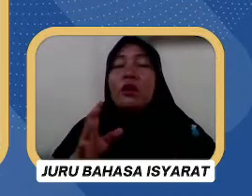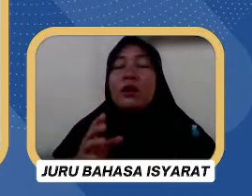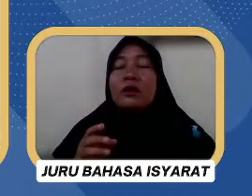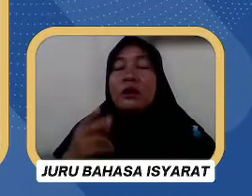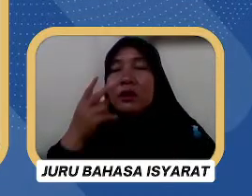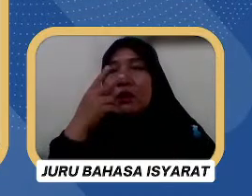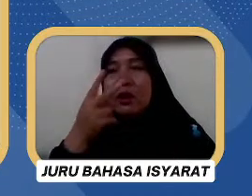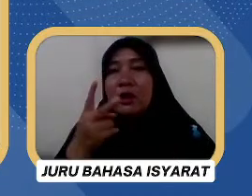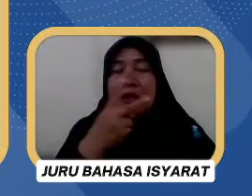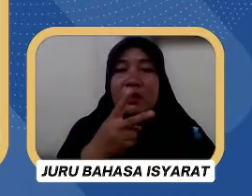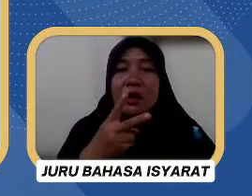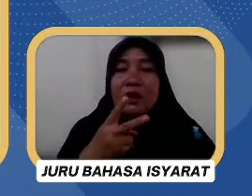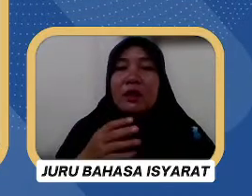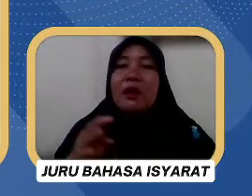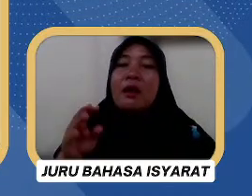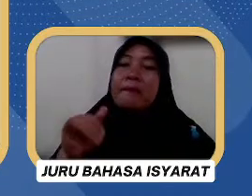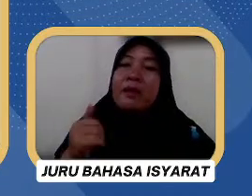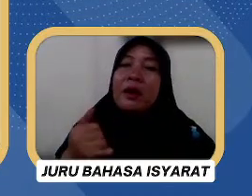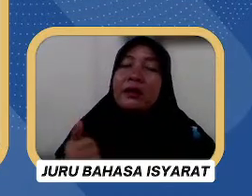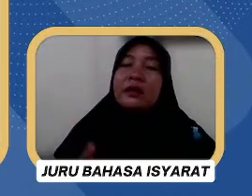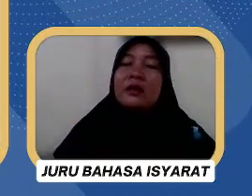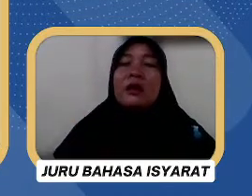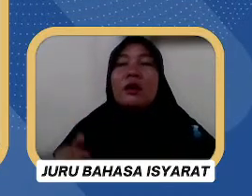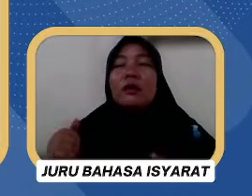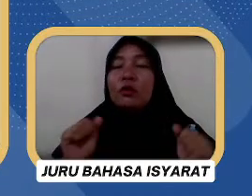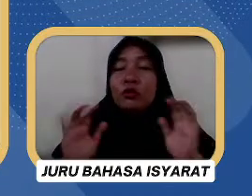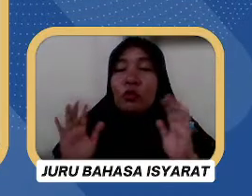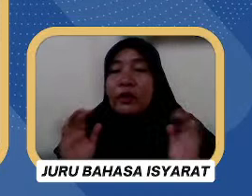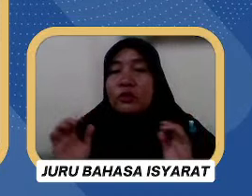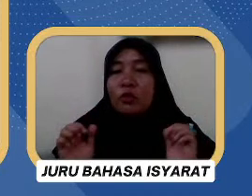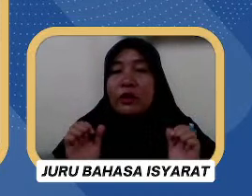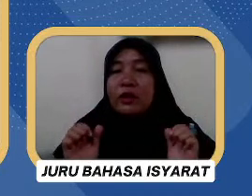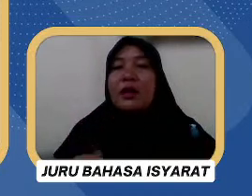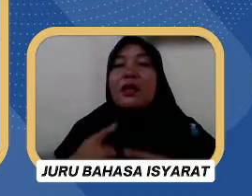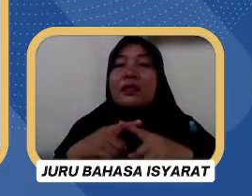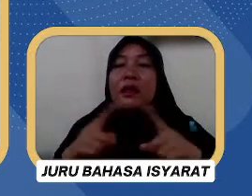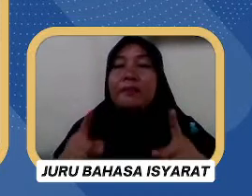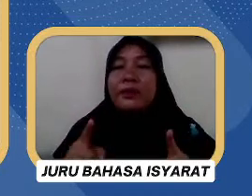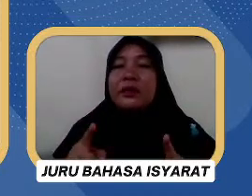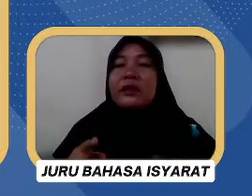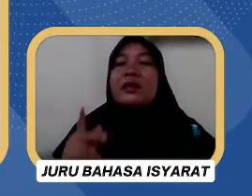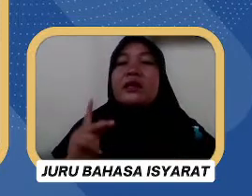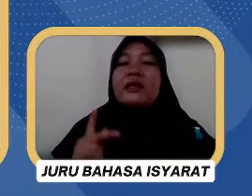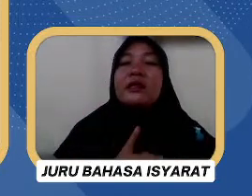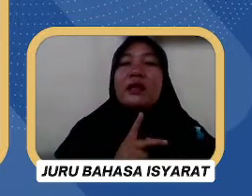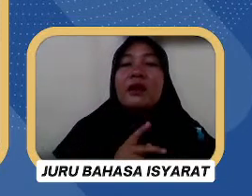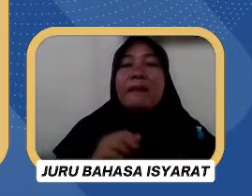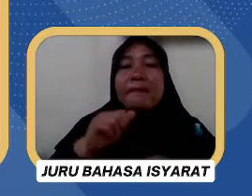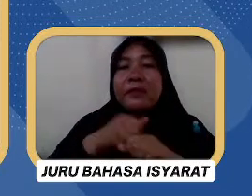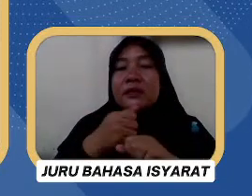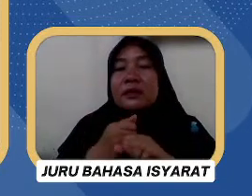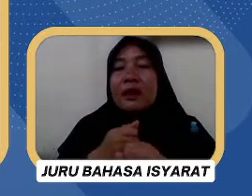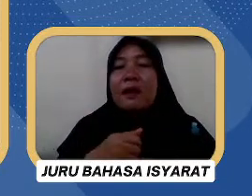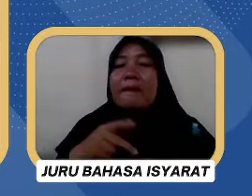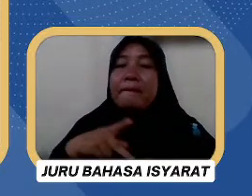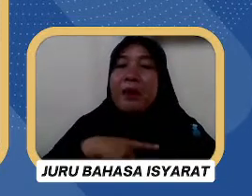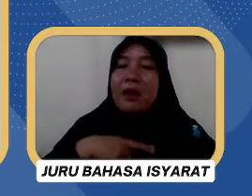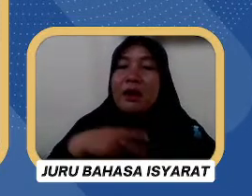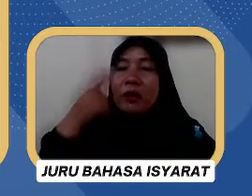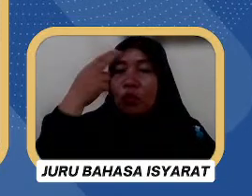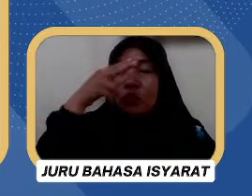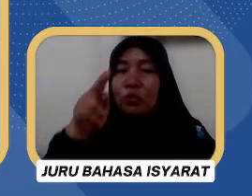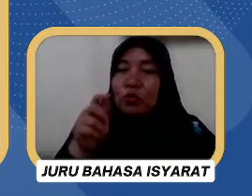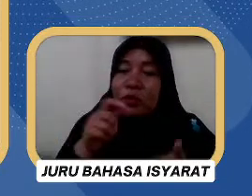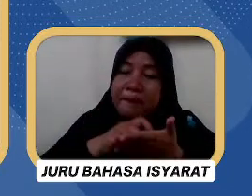itu sekarang juga mengajarkan banyak sekali pembelajaran. Teman-teman passionnya di bidang apa? Saya sangat tertarik misalkan untuk linguistik, belajar banyak